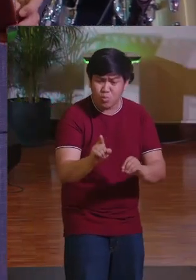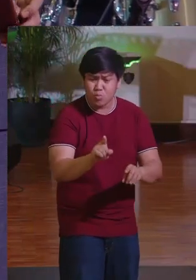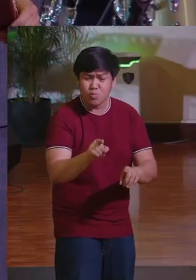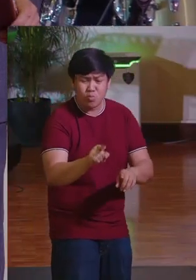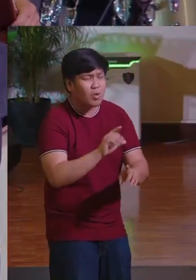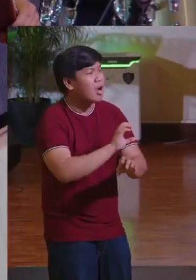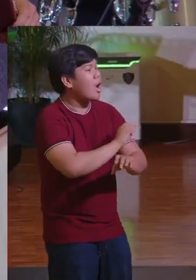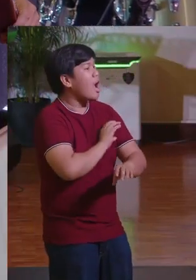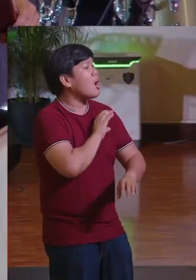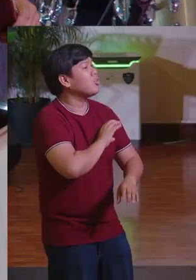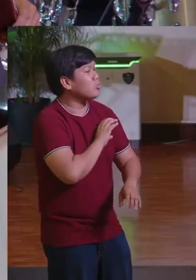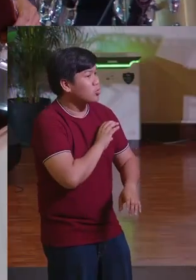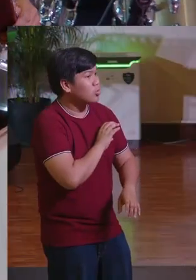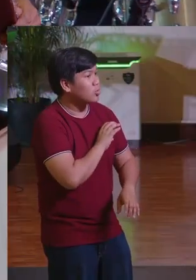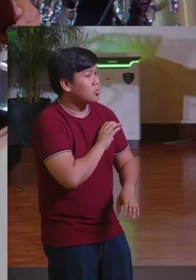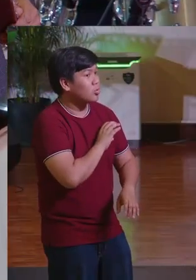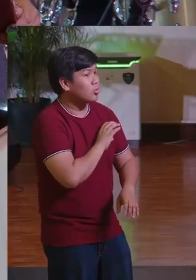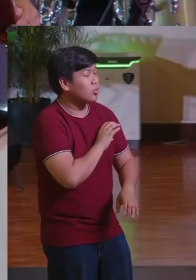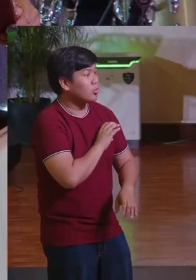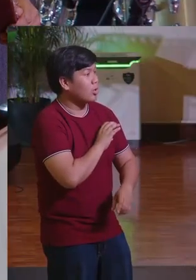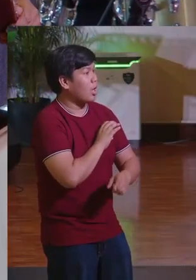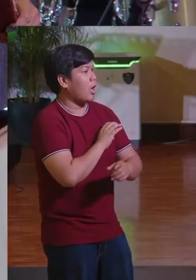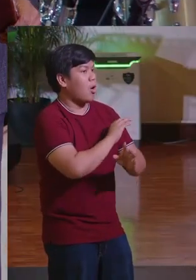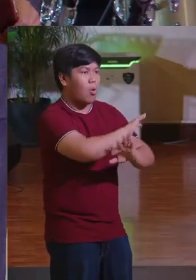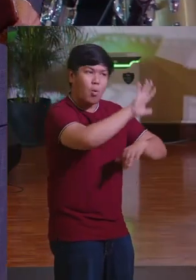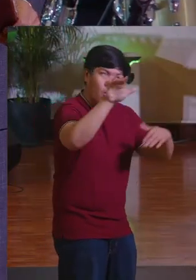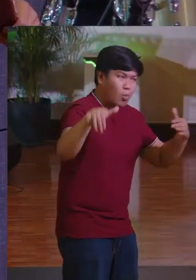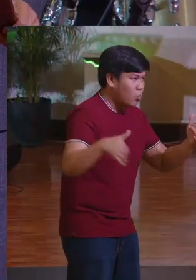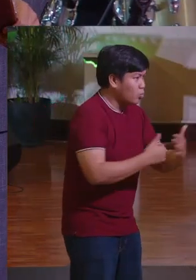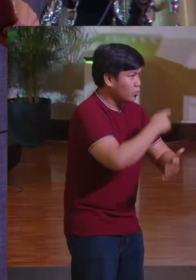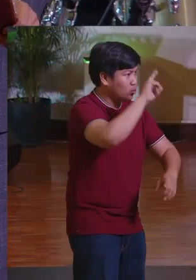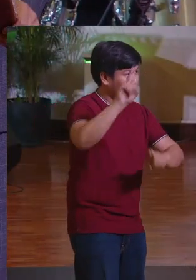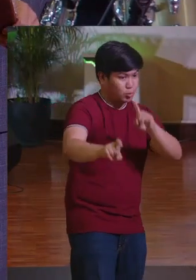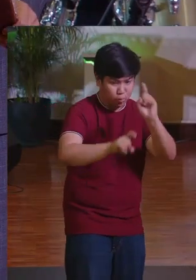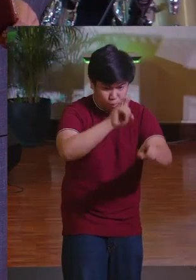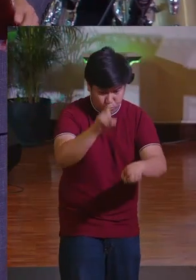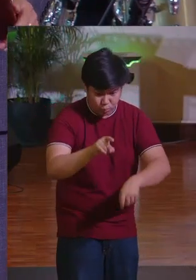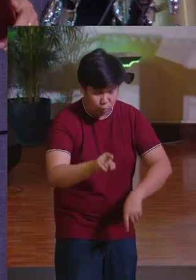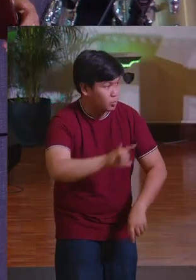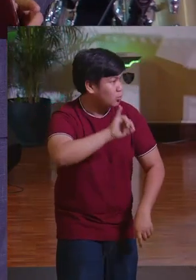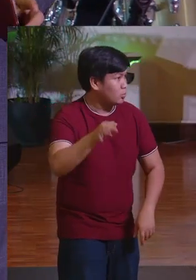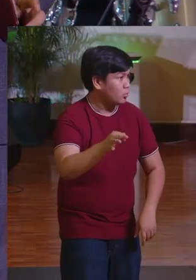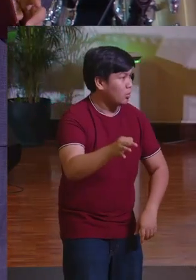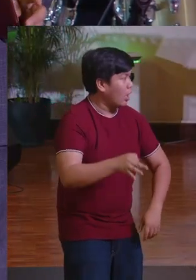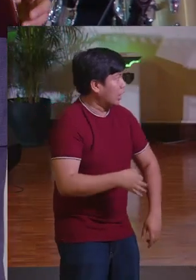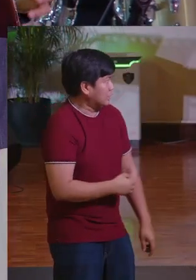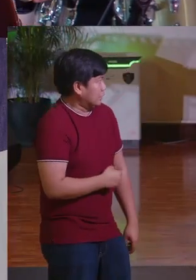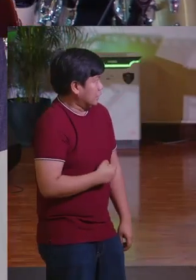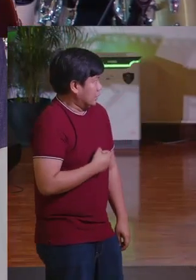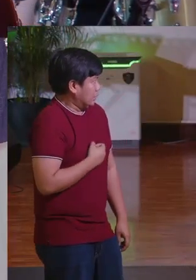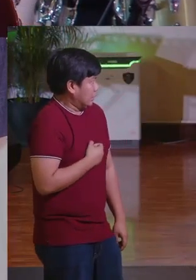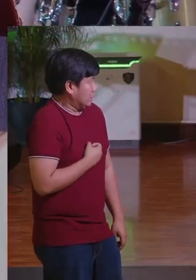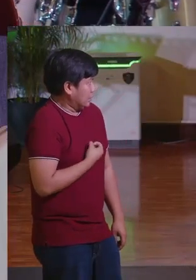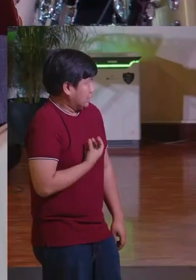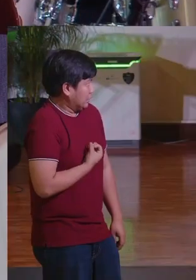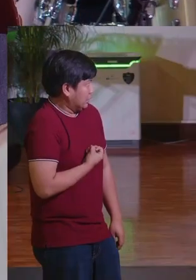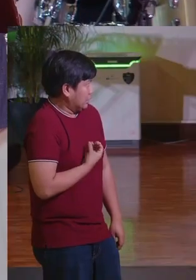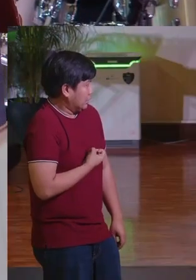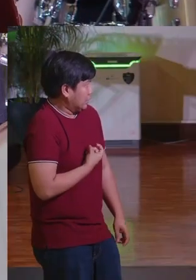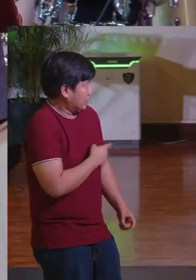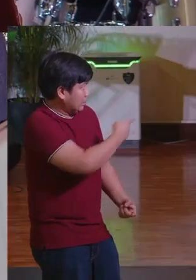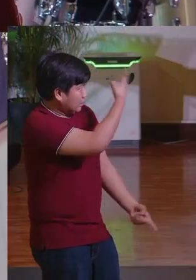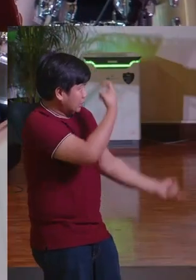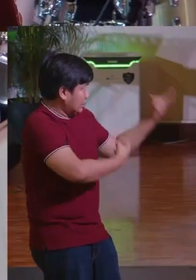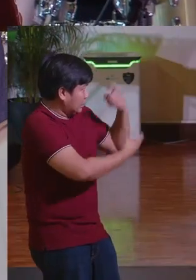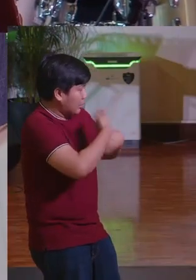tanong na yan cuts through the character and calling of a person. Siguro si Jonah kinakabahan na, ang daming tanong Hindi niya